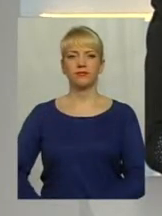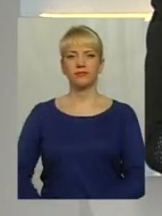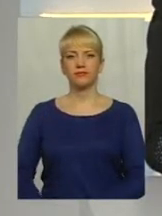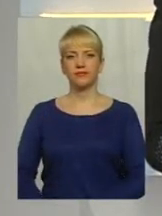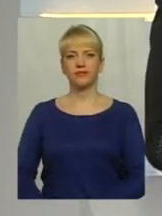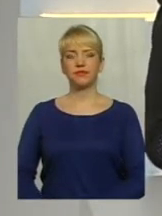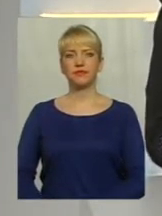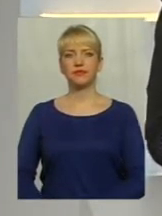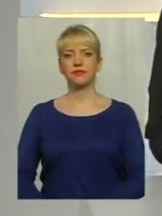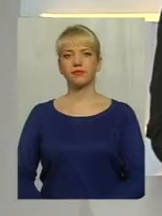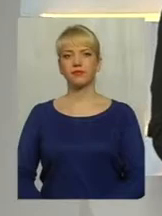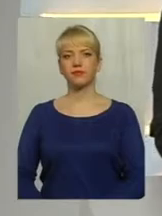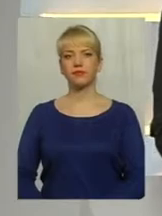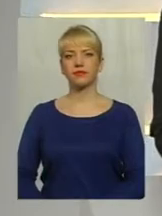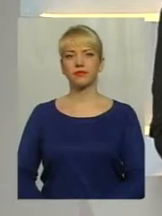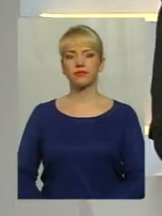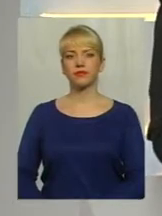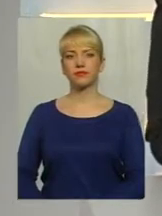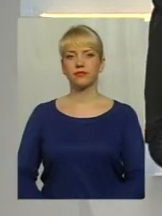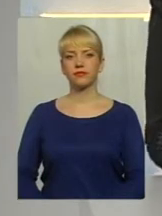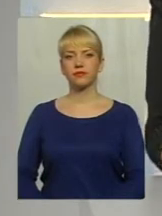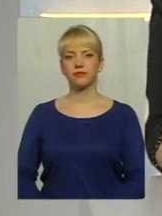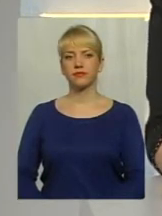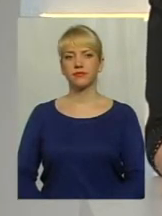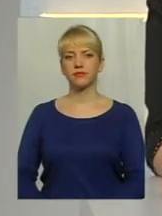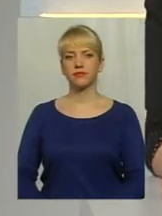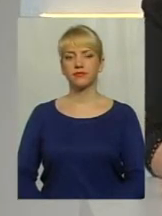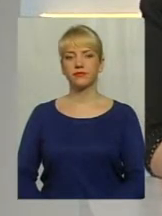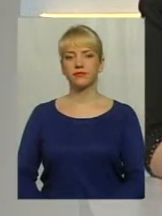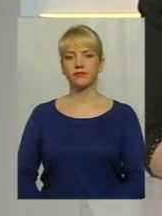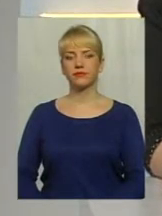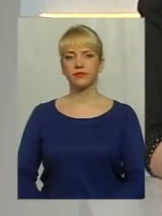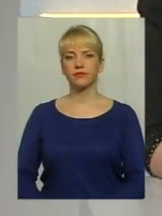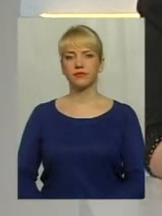історичні аспекти реформації на Хмельниччині. Тож, дочекайтеся.